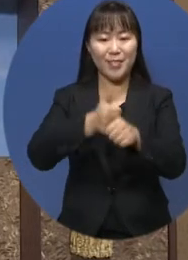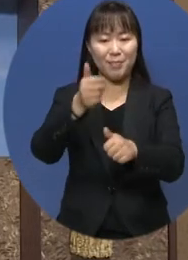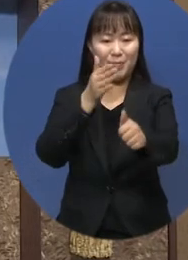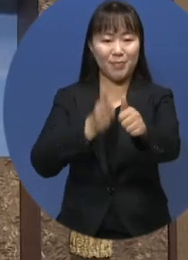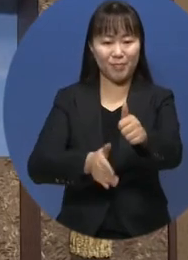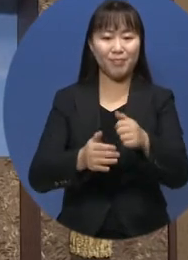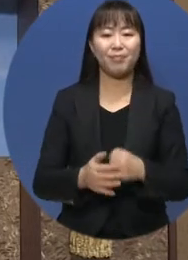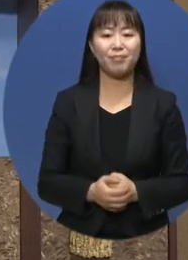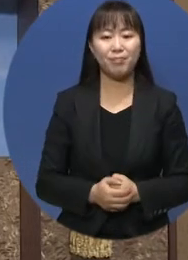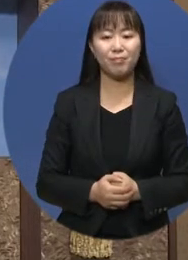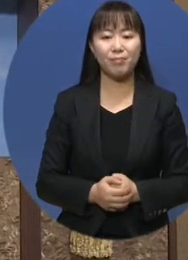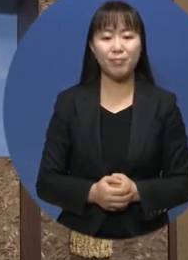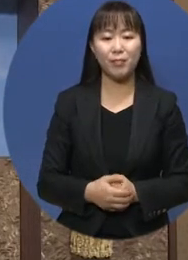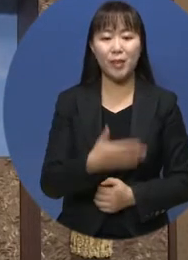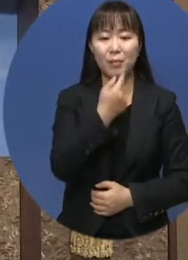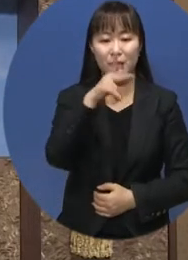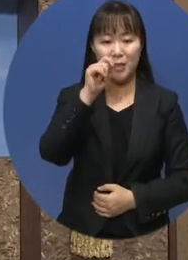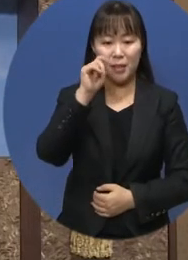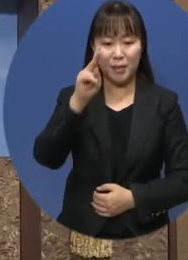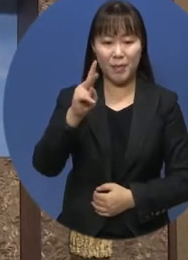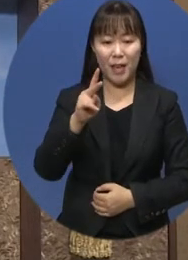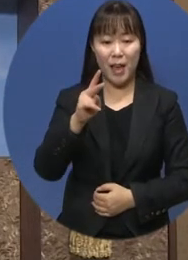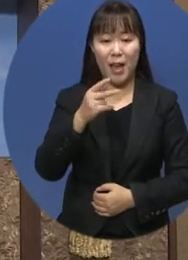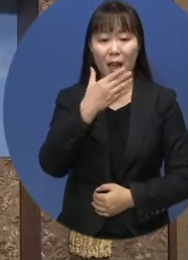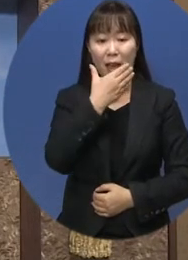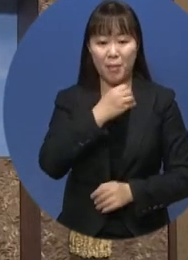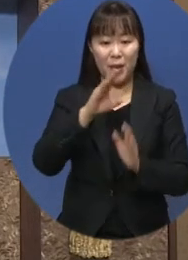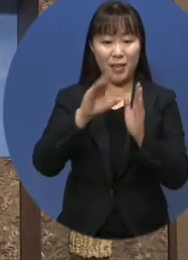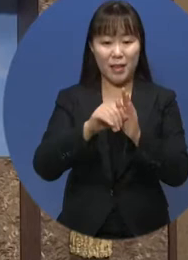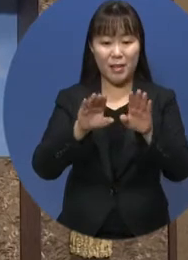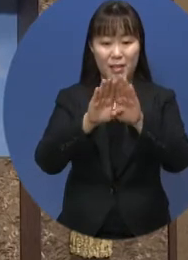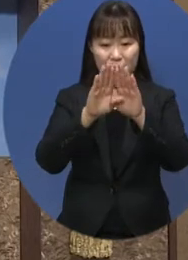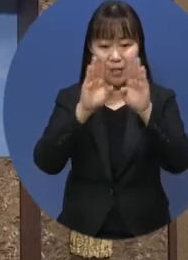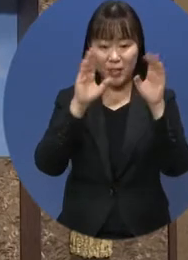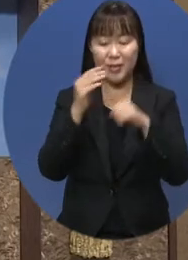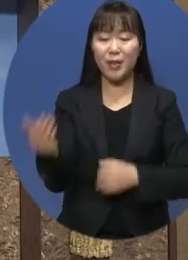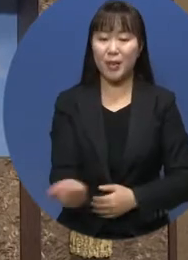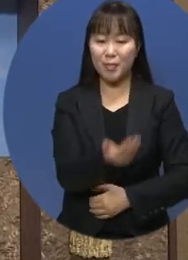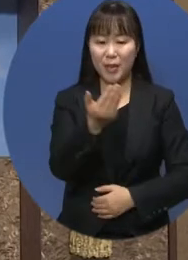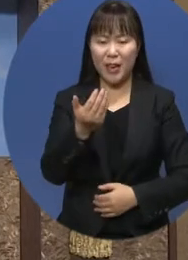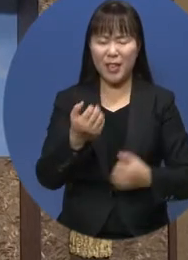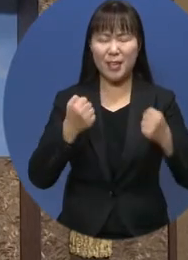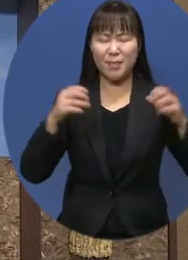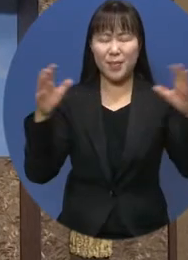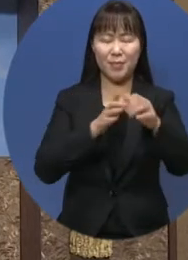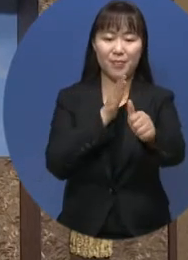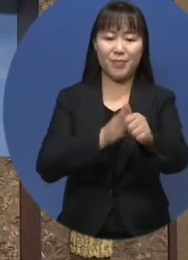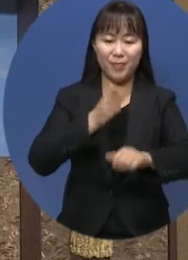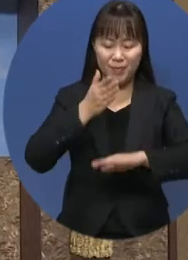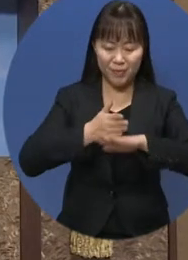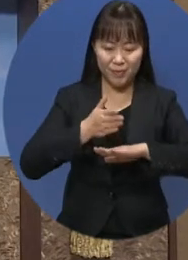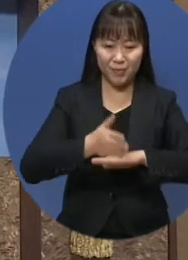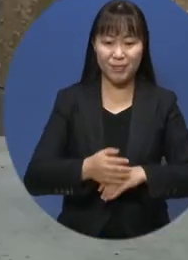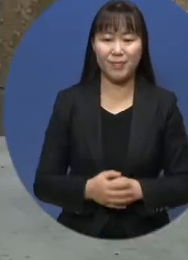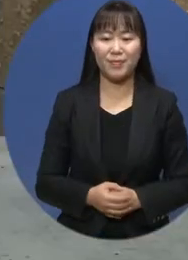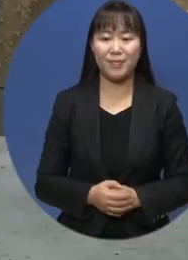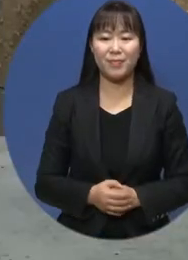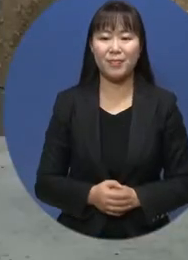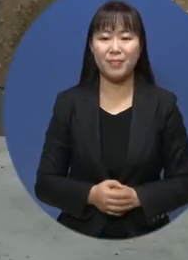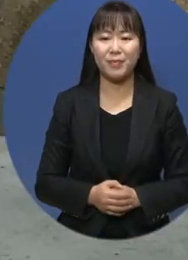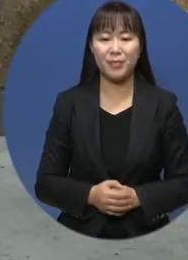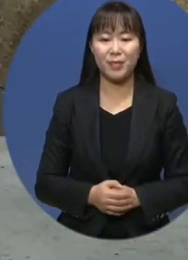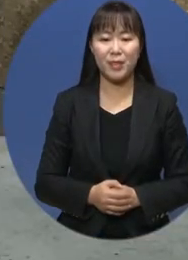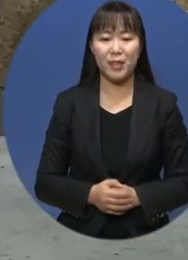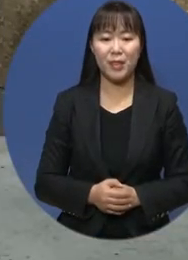나갑시다 우리 복지 tv 행복 시대를 활짝 여는 복지 tv 시청자 여러분 함께 힘 모아 주십시오 말씀 4